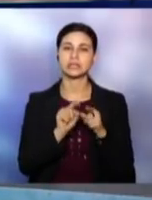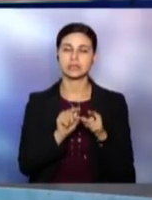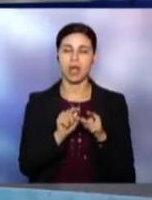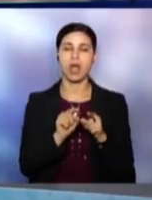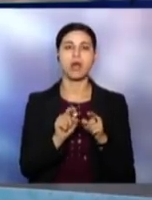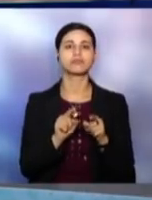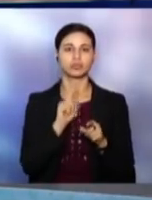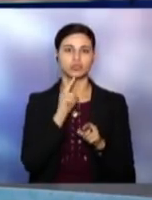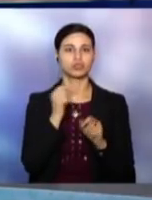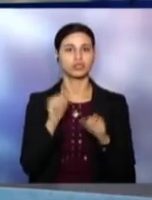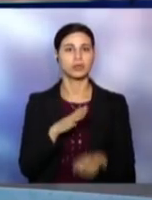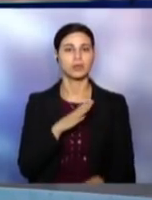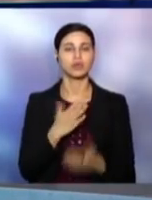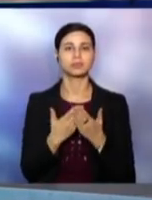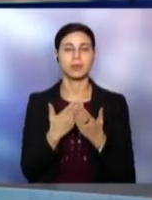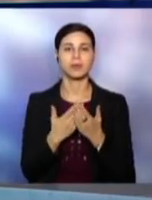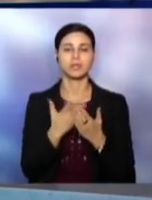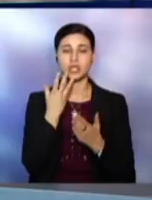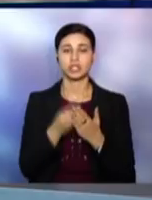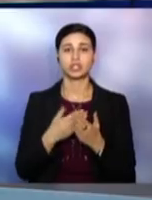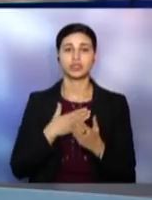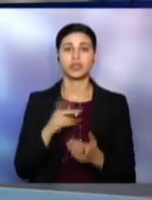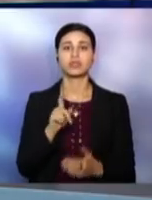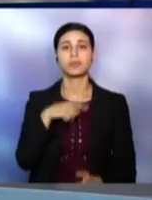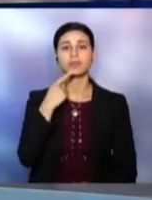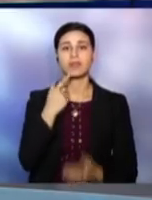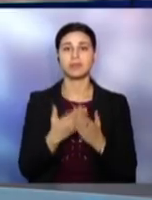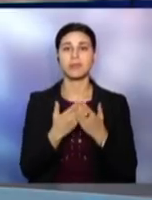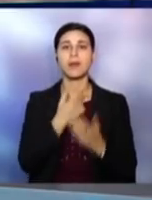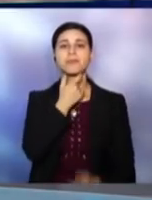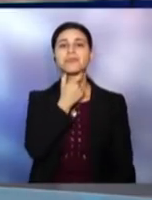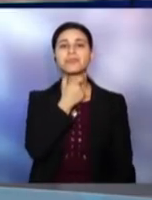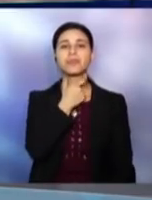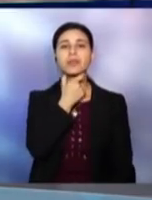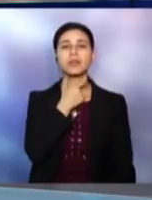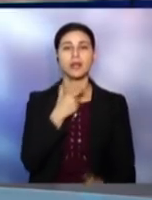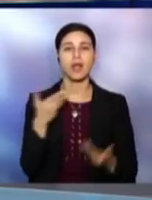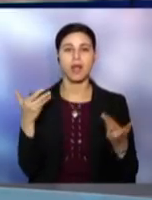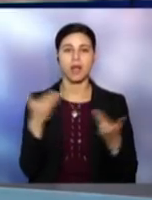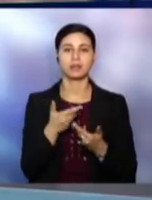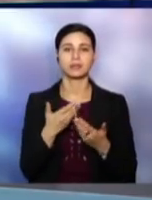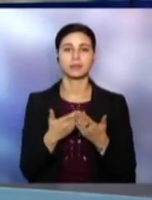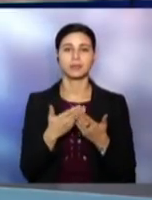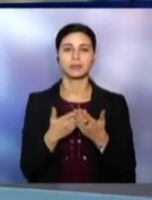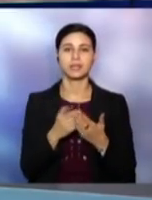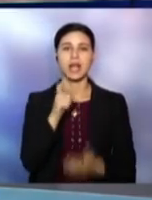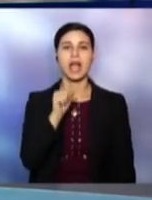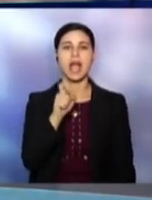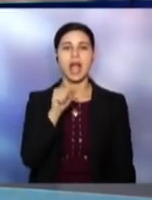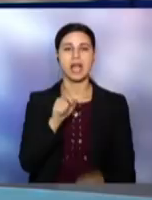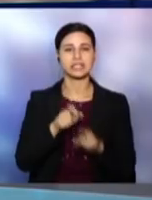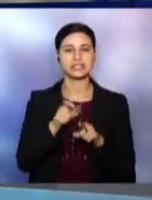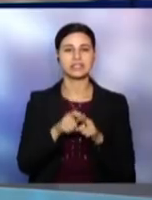წესი მაინც გართულება არის. აი მაგალითისთვის ჩვენ რომ ავიღოთ თქვათ ფარინგიტი, აქ ანუ